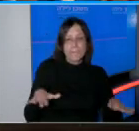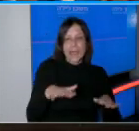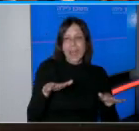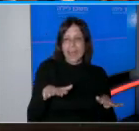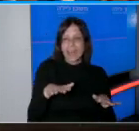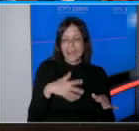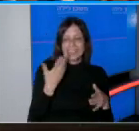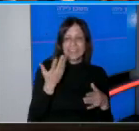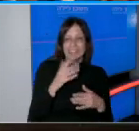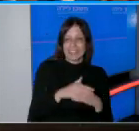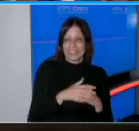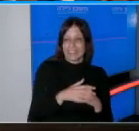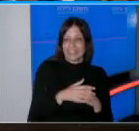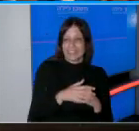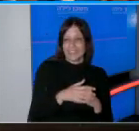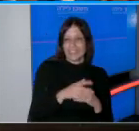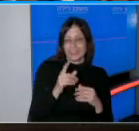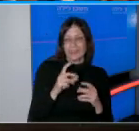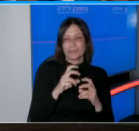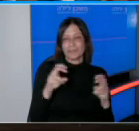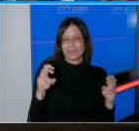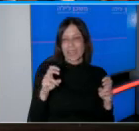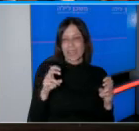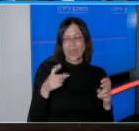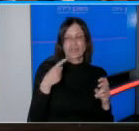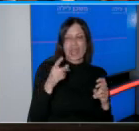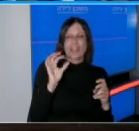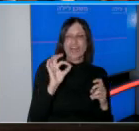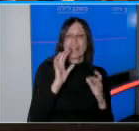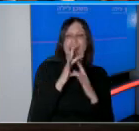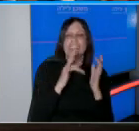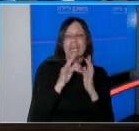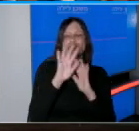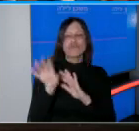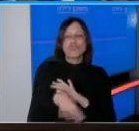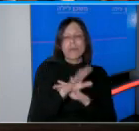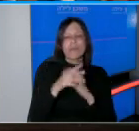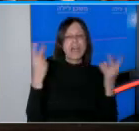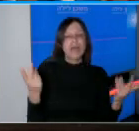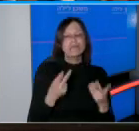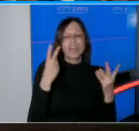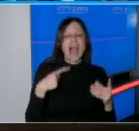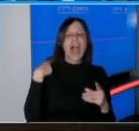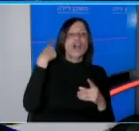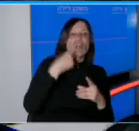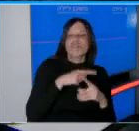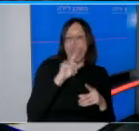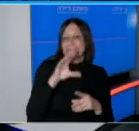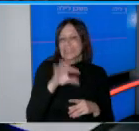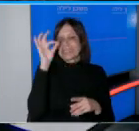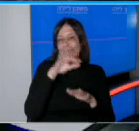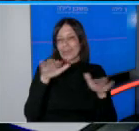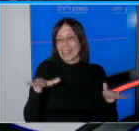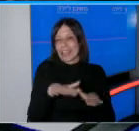מבין ערי הנצרת השוממים את הים, שום דבר עד עכשיו לא מצאנו. אוקיי, אז רגע, אז עכשיו